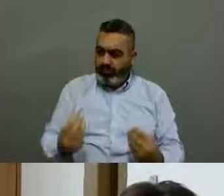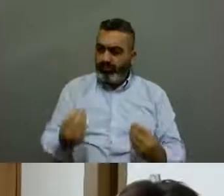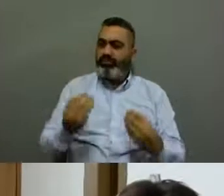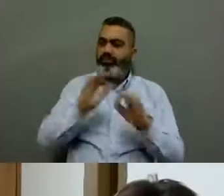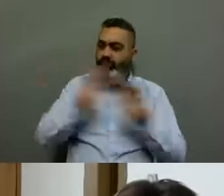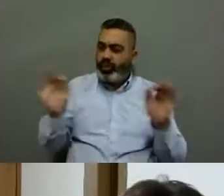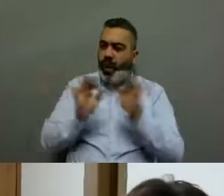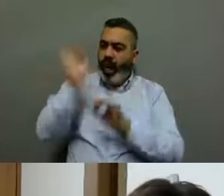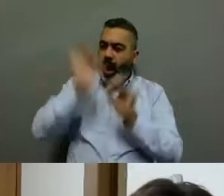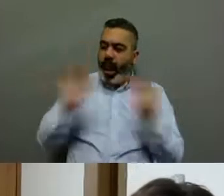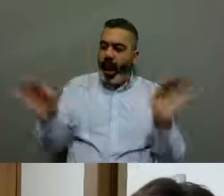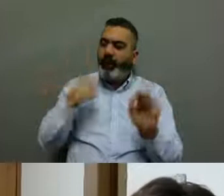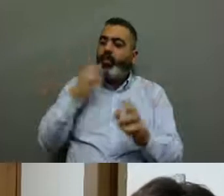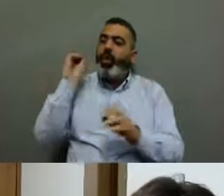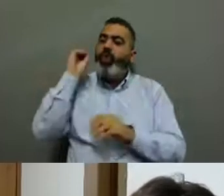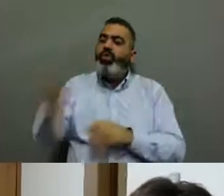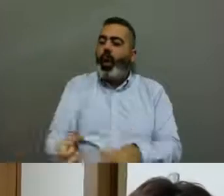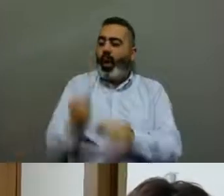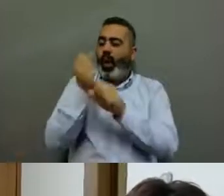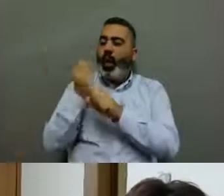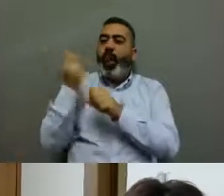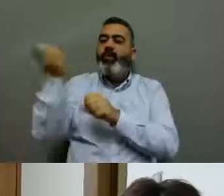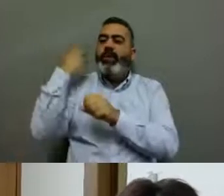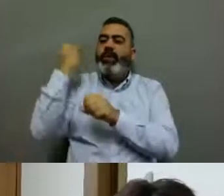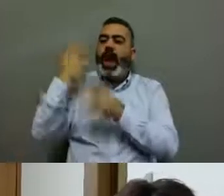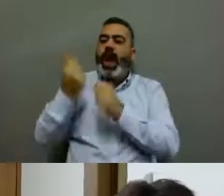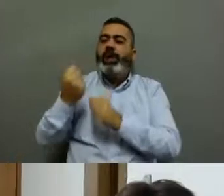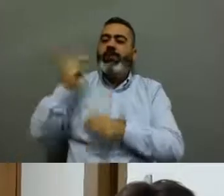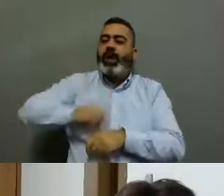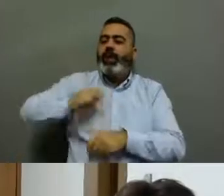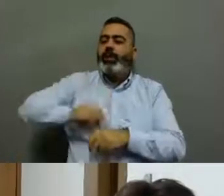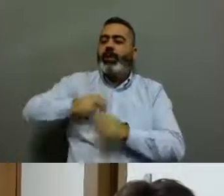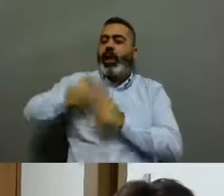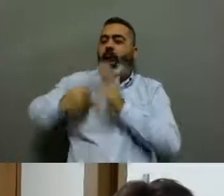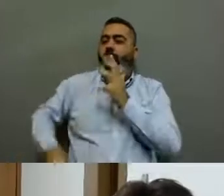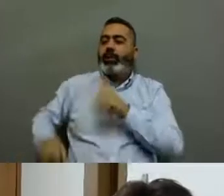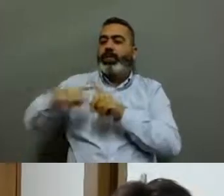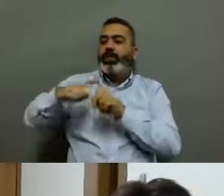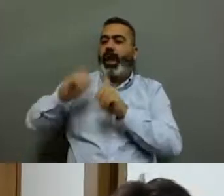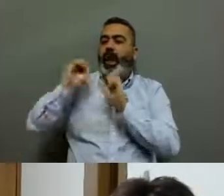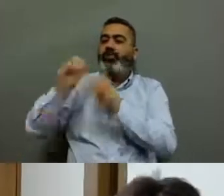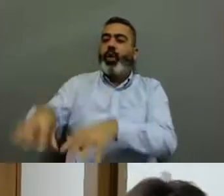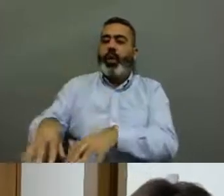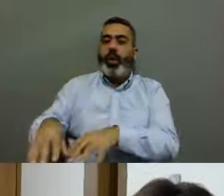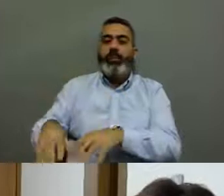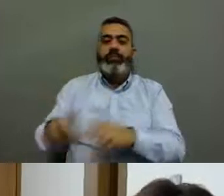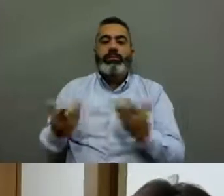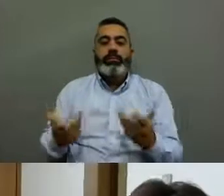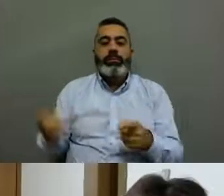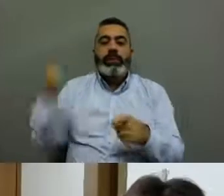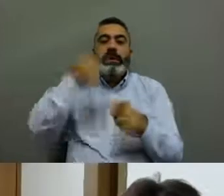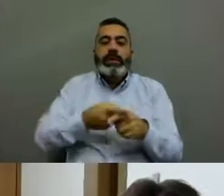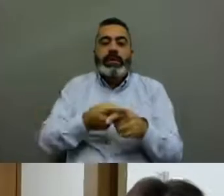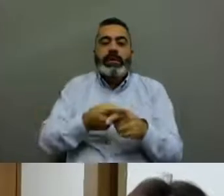συγκεκριμένα χαρακτηριστικά σε συγκεκριμένα κοινωνικά πλαίσια και ταυτοχρόνως με κοινωνικοπολιτισμικό